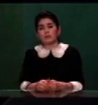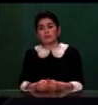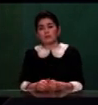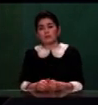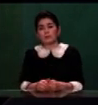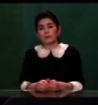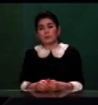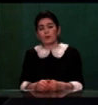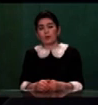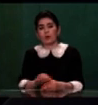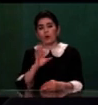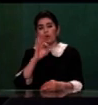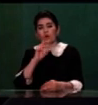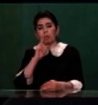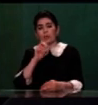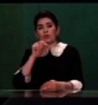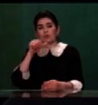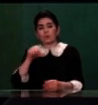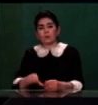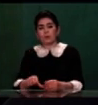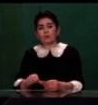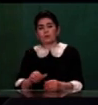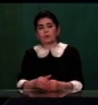Va OK tugmasini bosamiz.